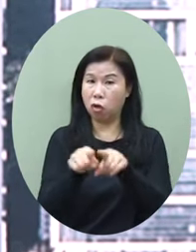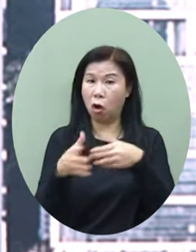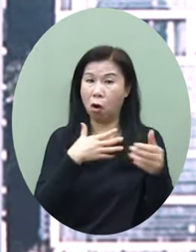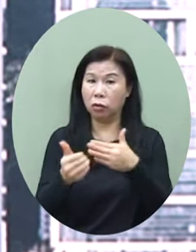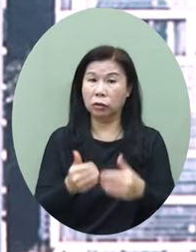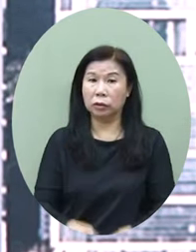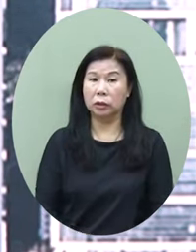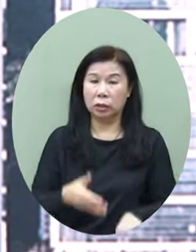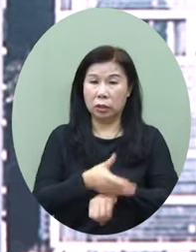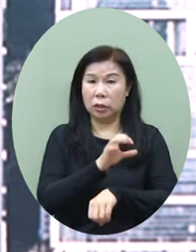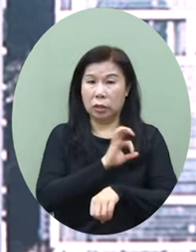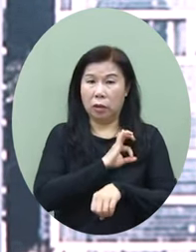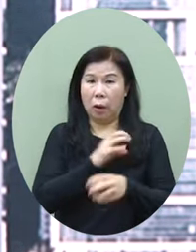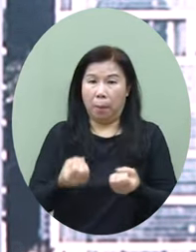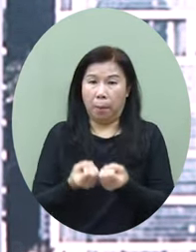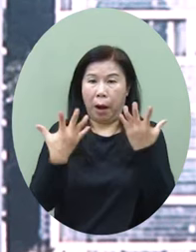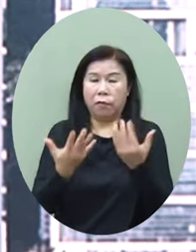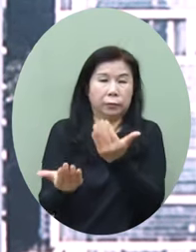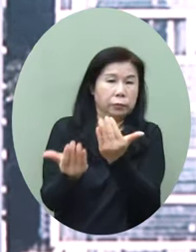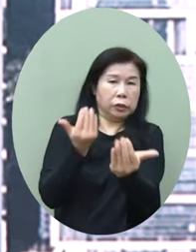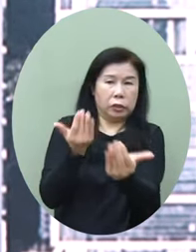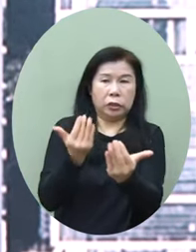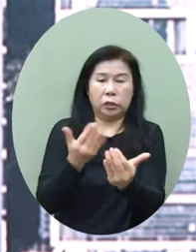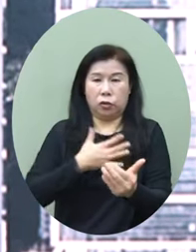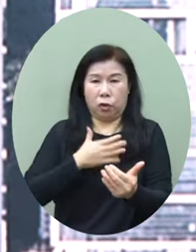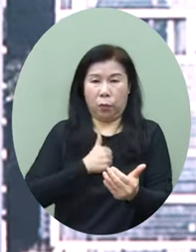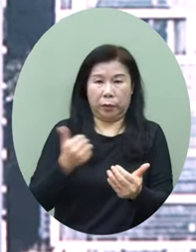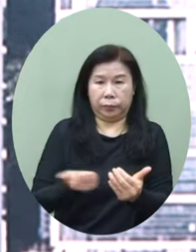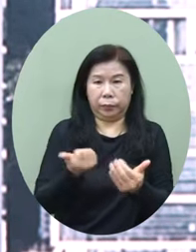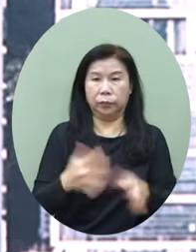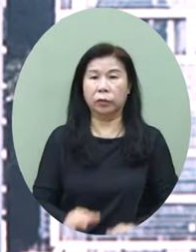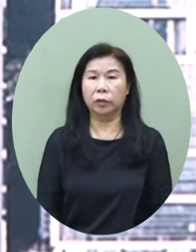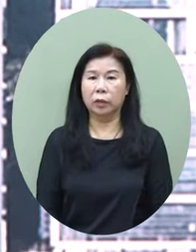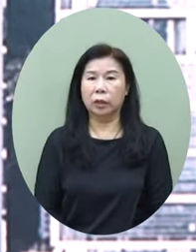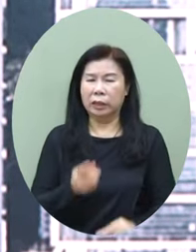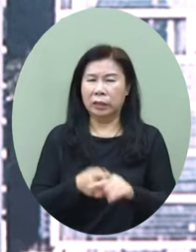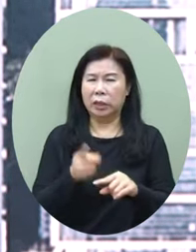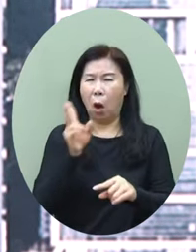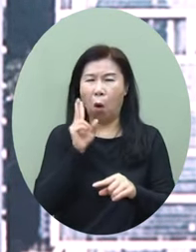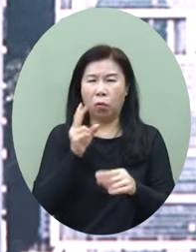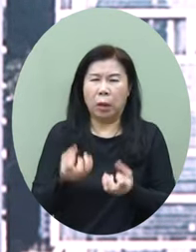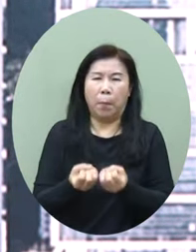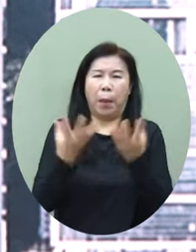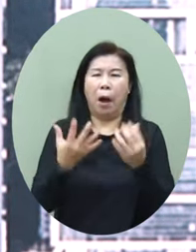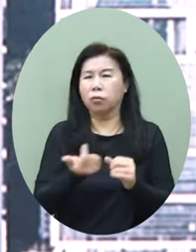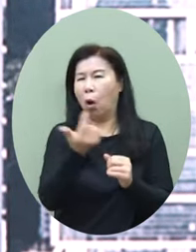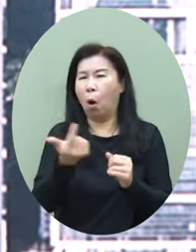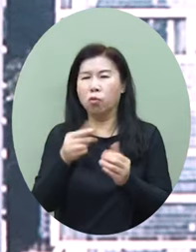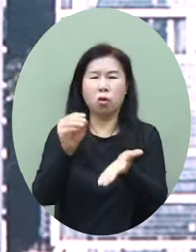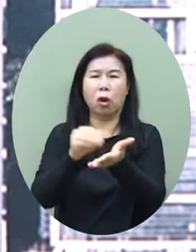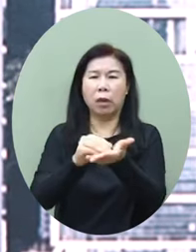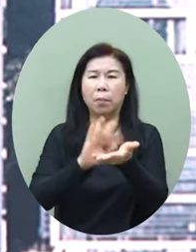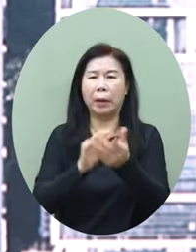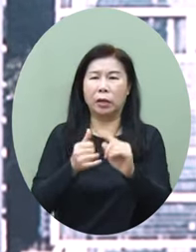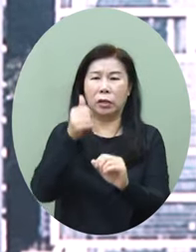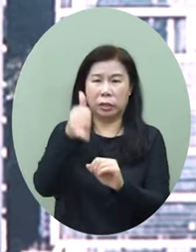在社區爆發之前即是說希望做到不是已經爆到很多個案那我們再進去